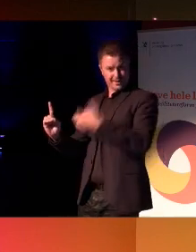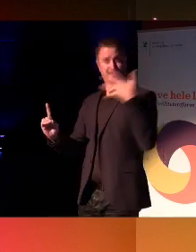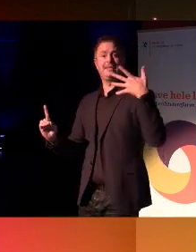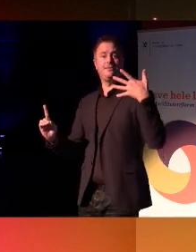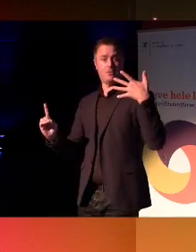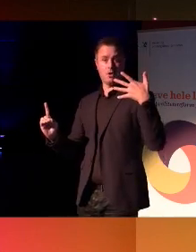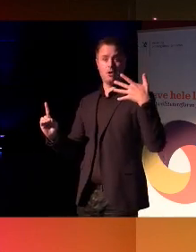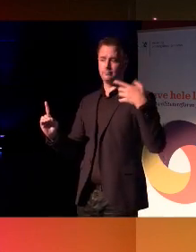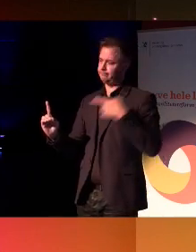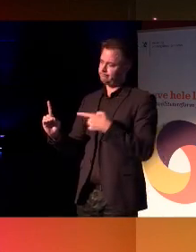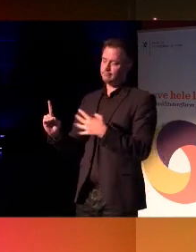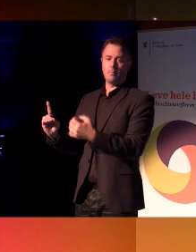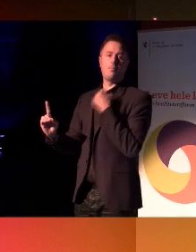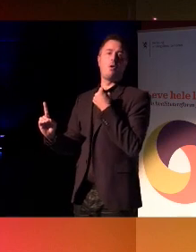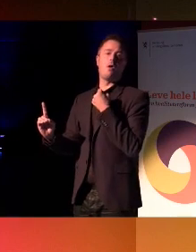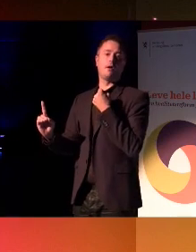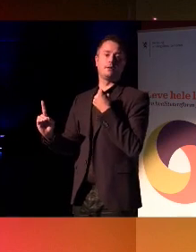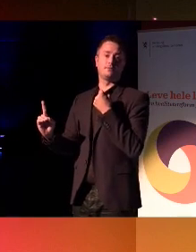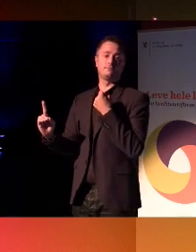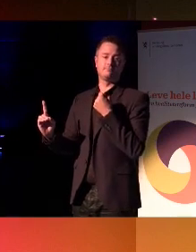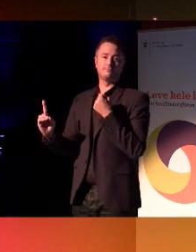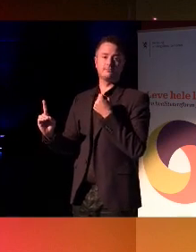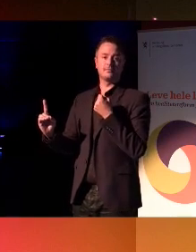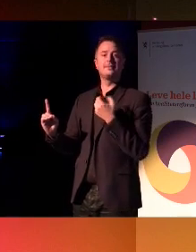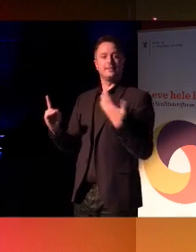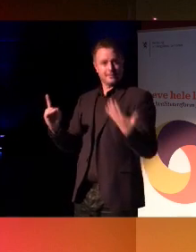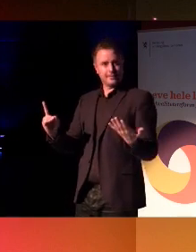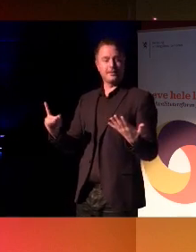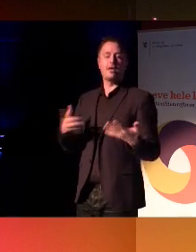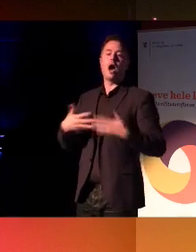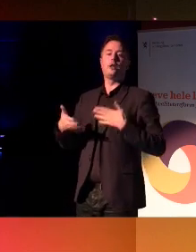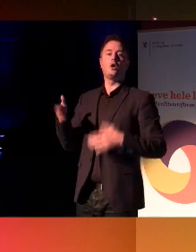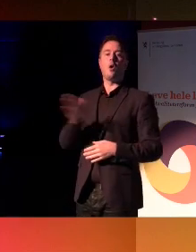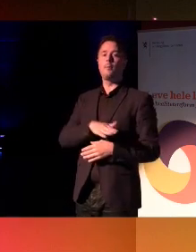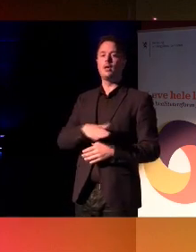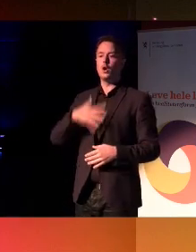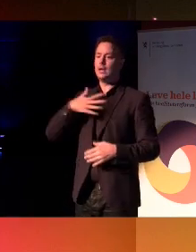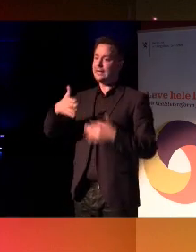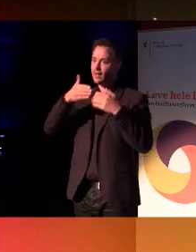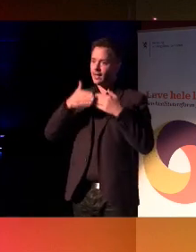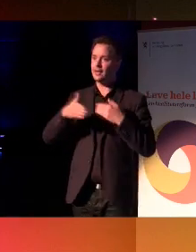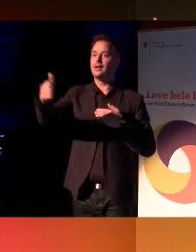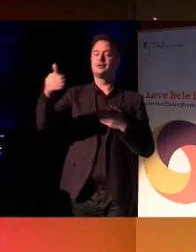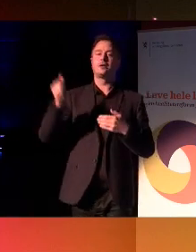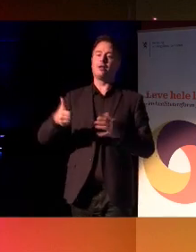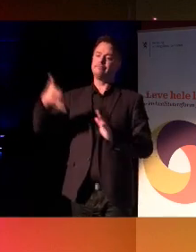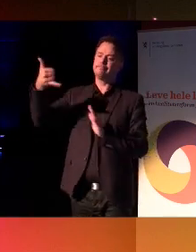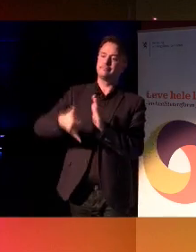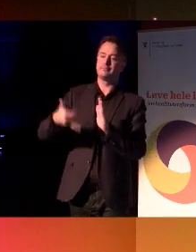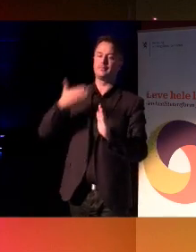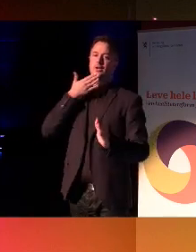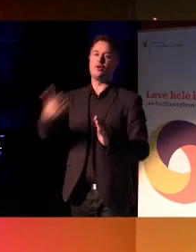Det var litt det handler om, det å leve hele livet. Takk for meg.